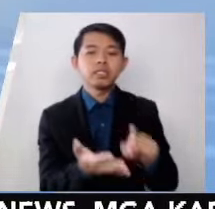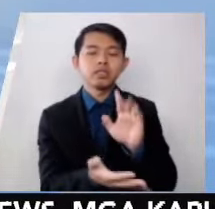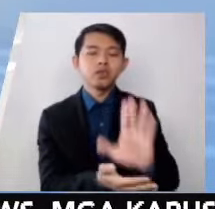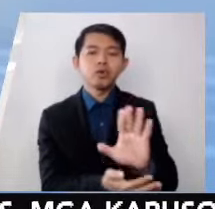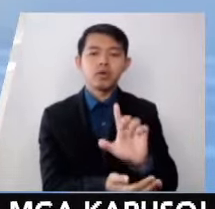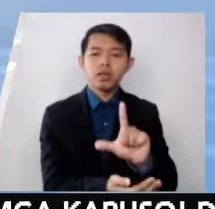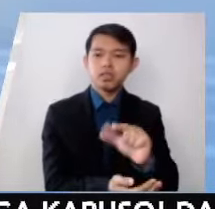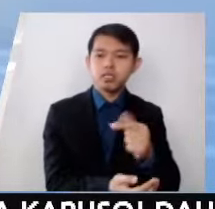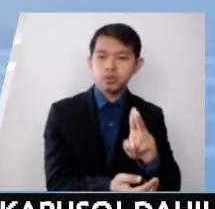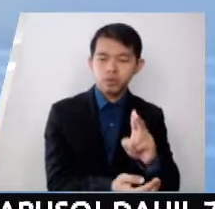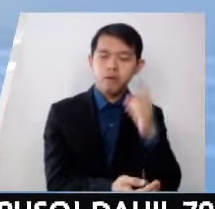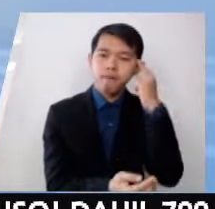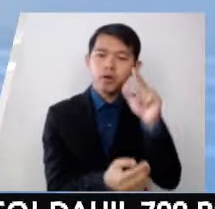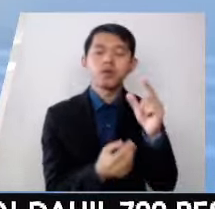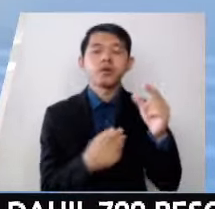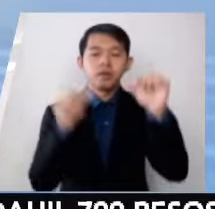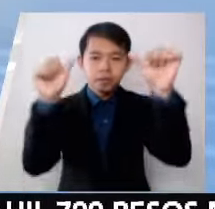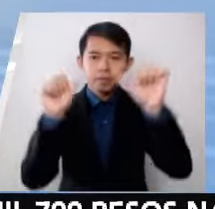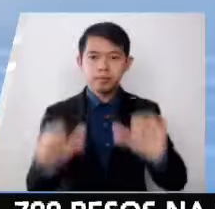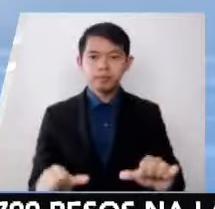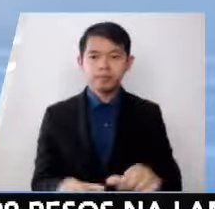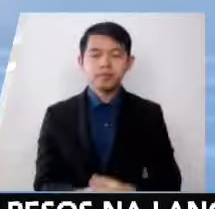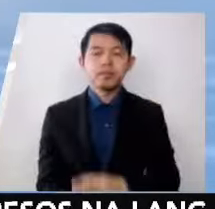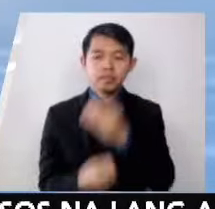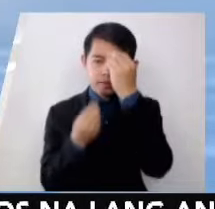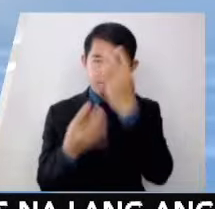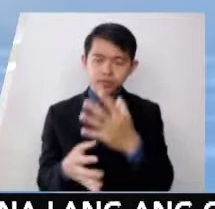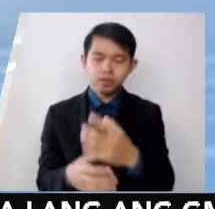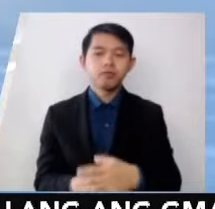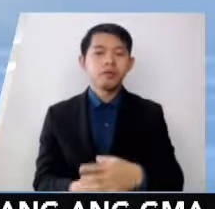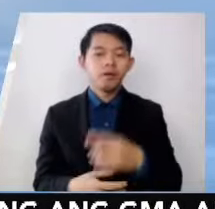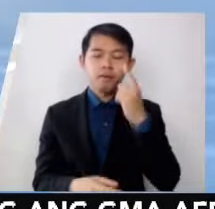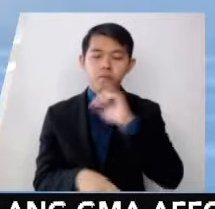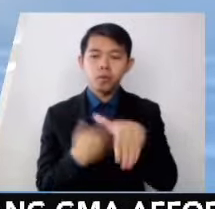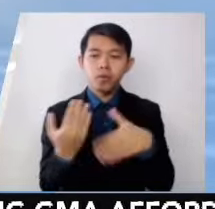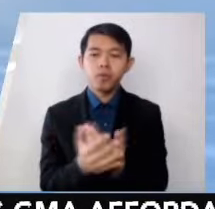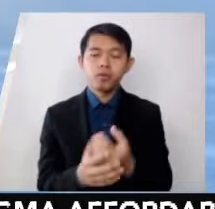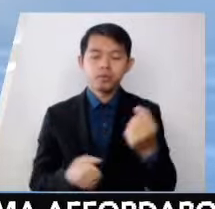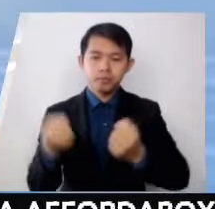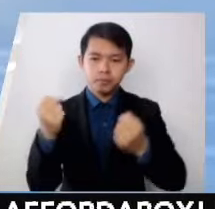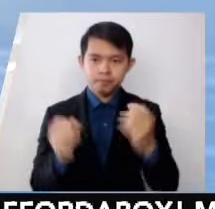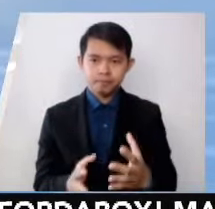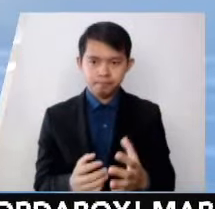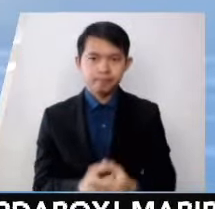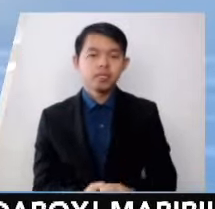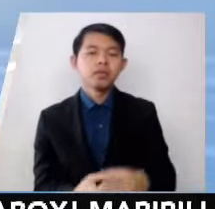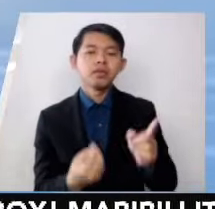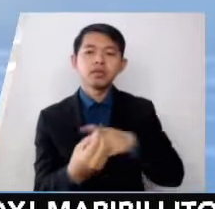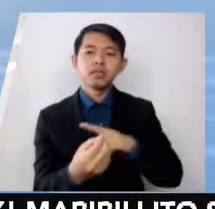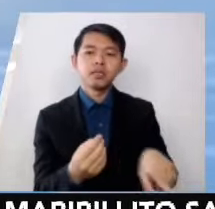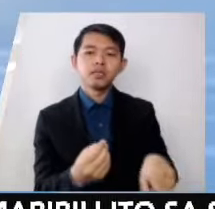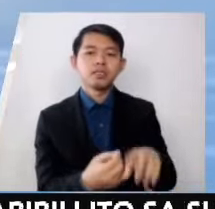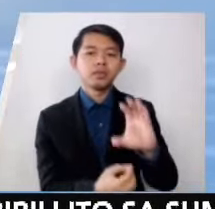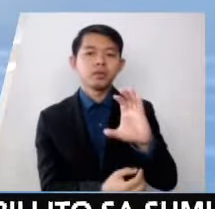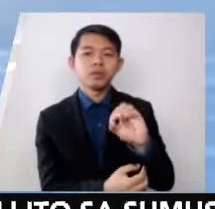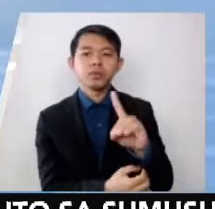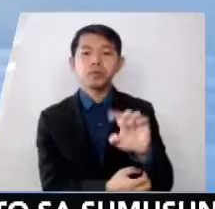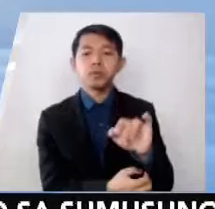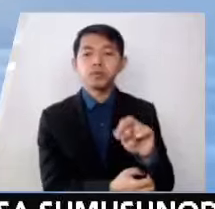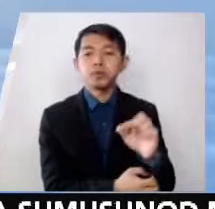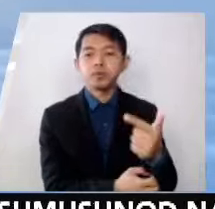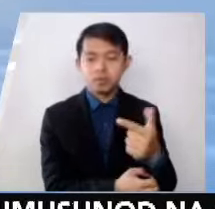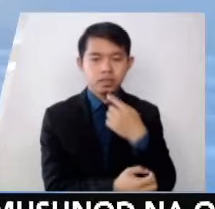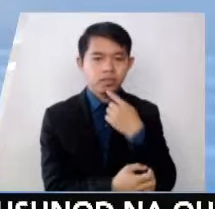sa mga motorista. Suspendido po ngayong araw ang expanded number coding scheme sa Metro Manila ayon sa Metro Manila